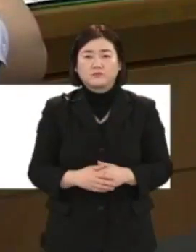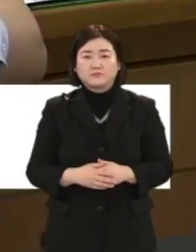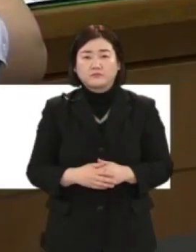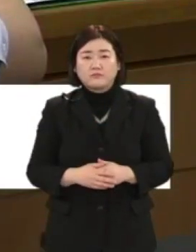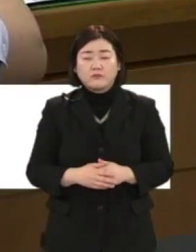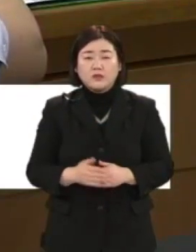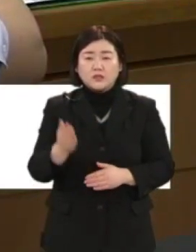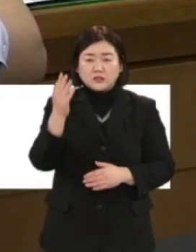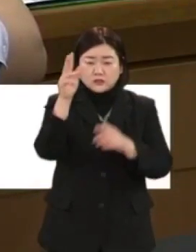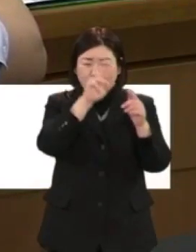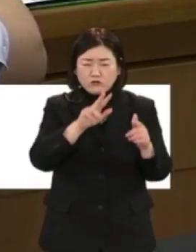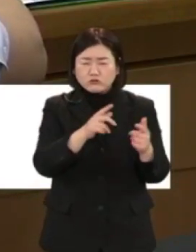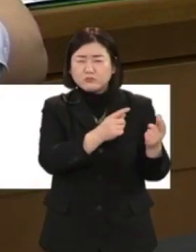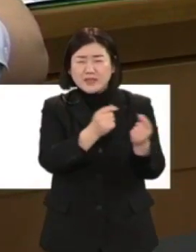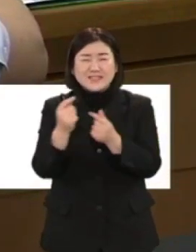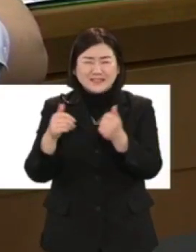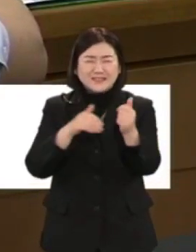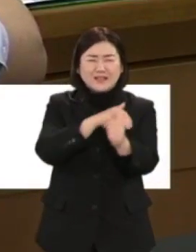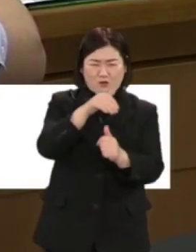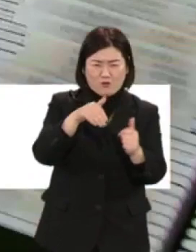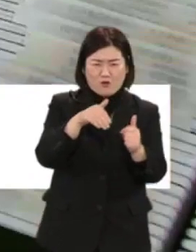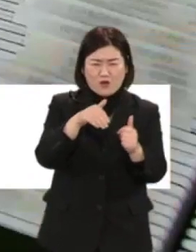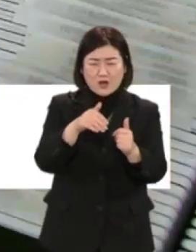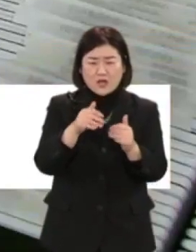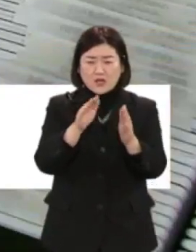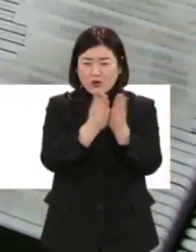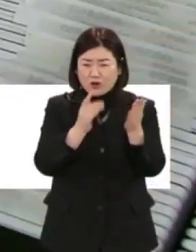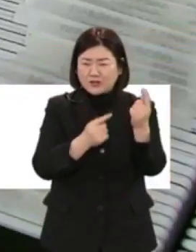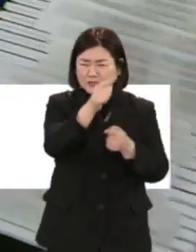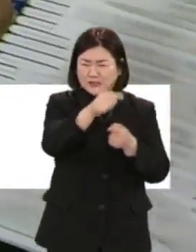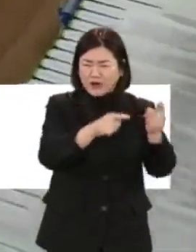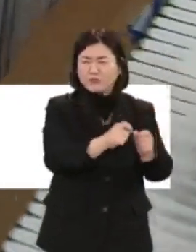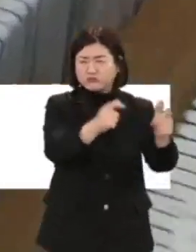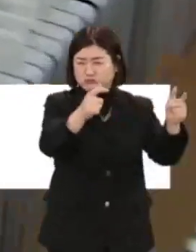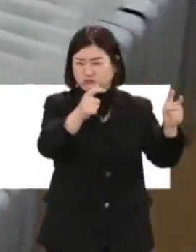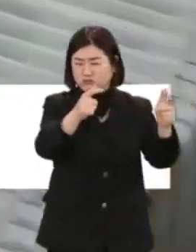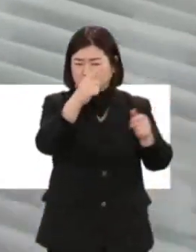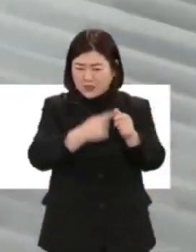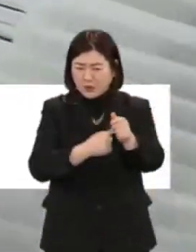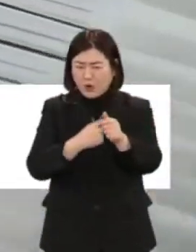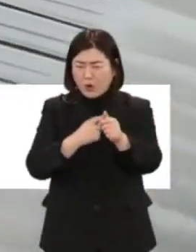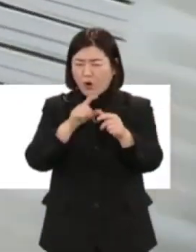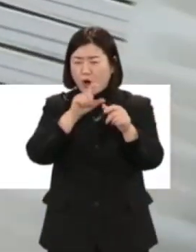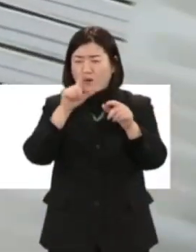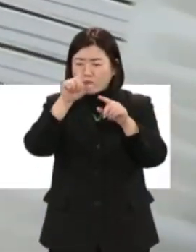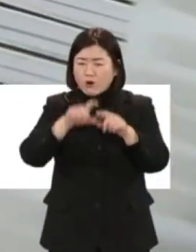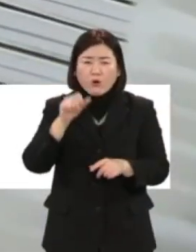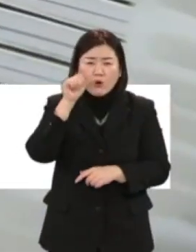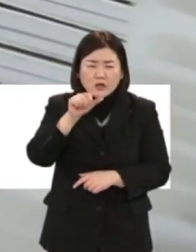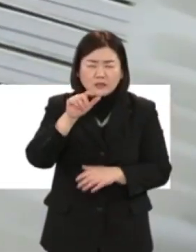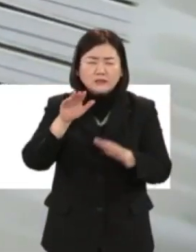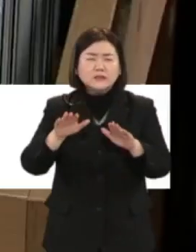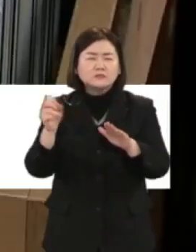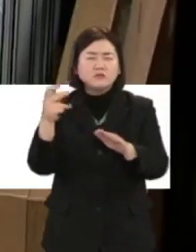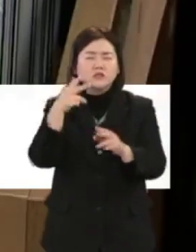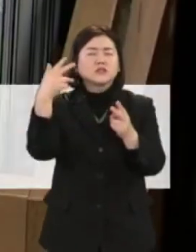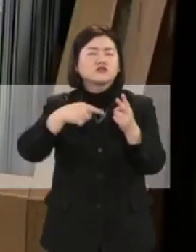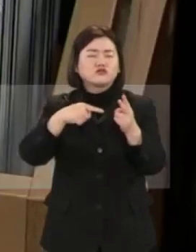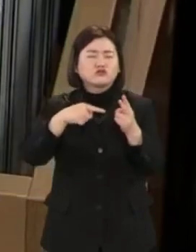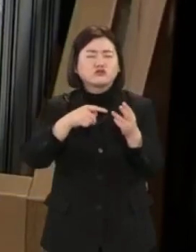회복했습니다이는 전국 대부분이 비슷한 상황으로 여권 신청량이 급증하면서 평균 5일 정도였던 발급 소요기간이